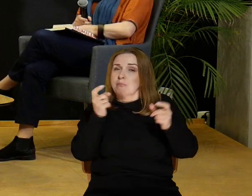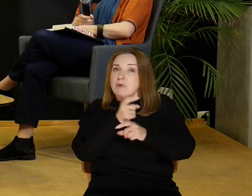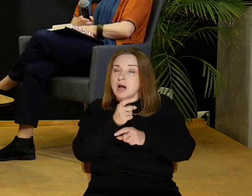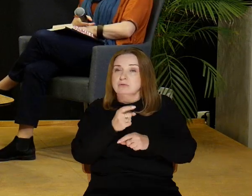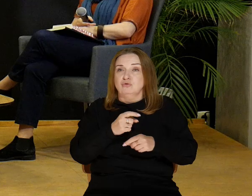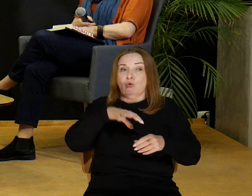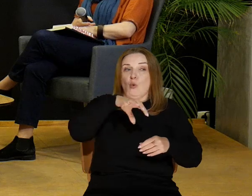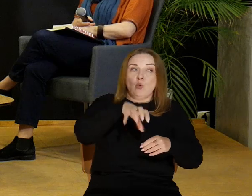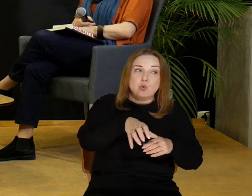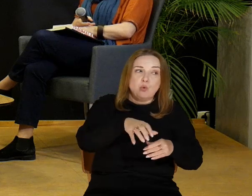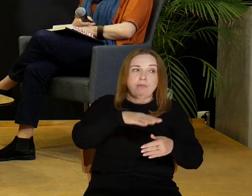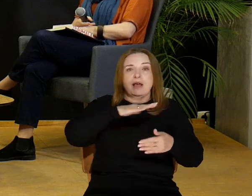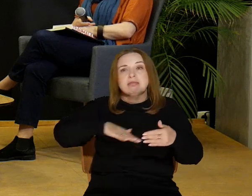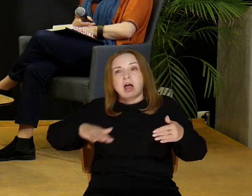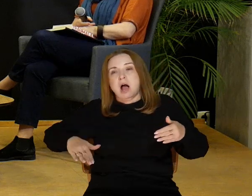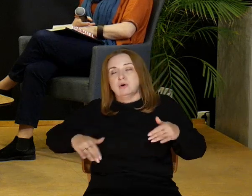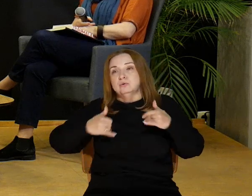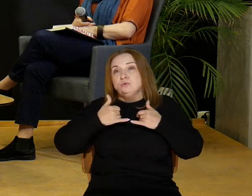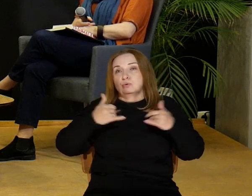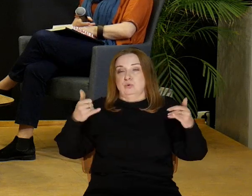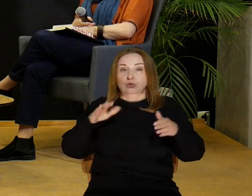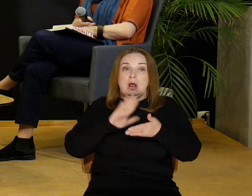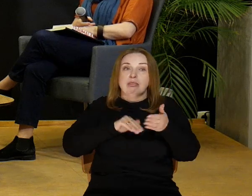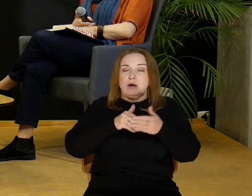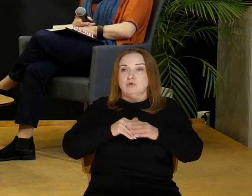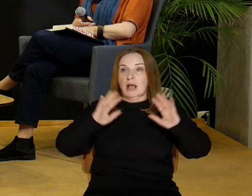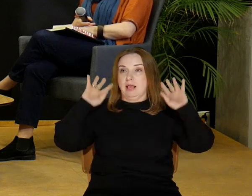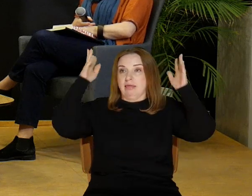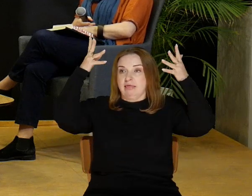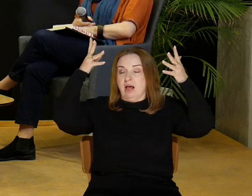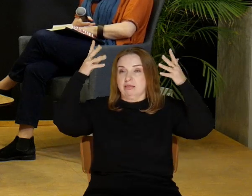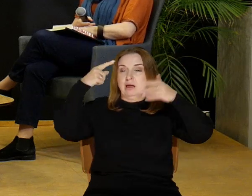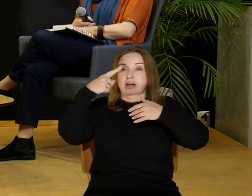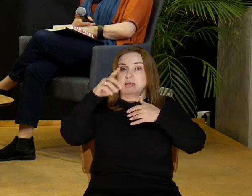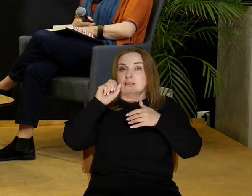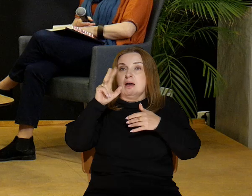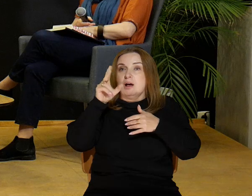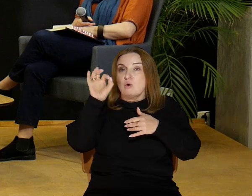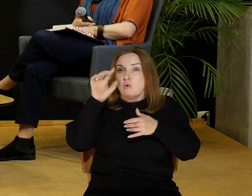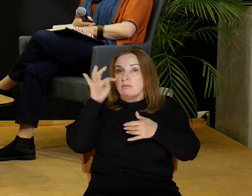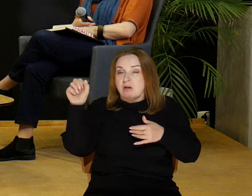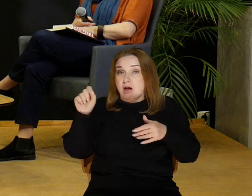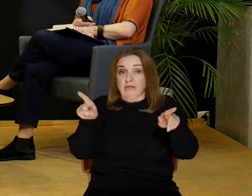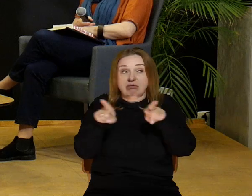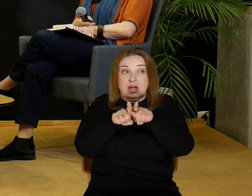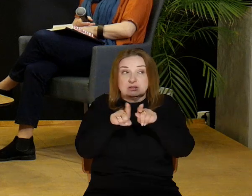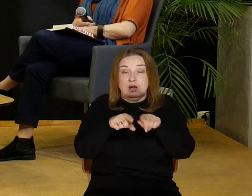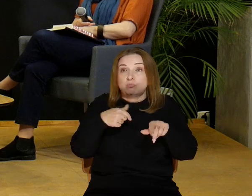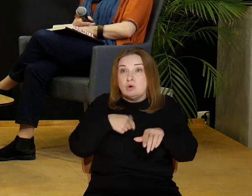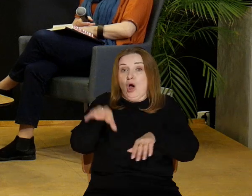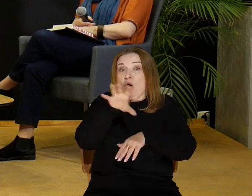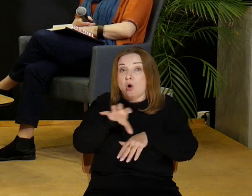grupach etnicznych, grupach rdzennych, na przykład Indianach Lakota, u których obserwuję dosyć podobne